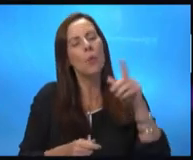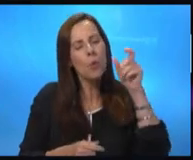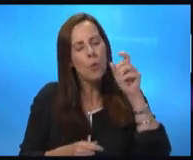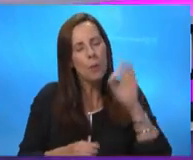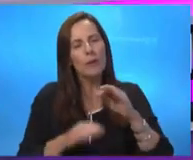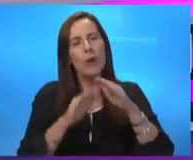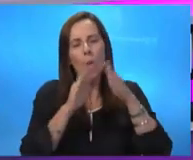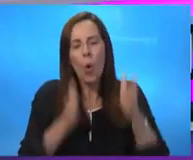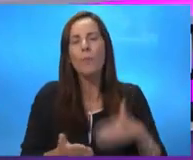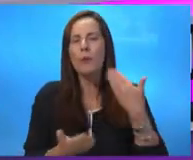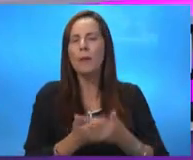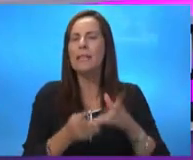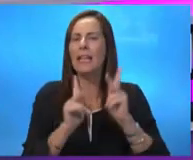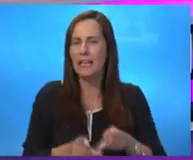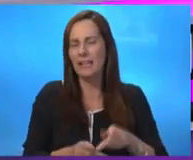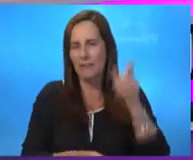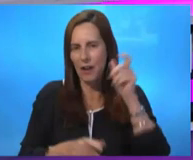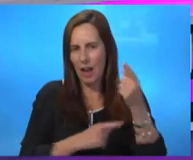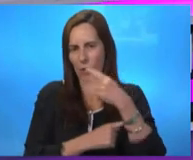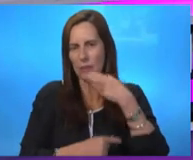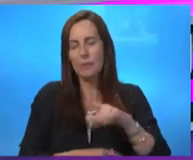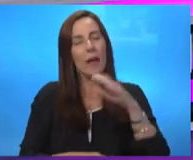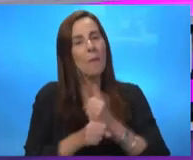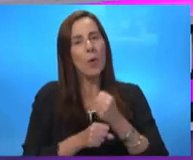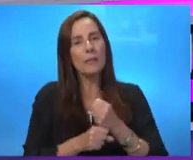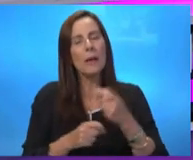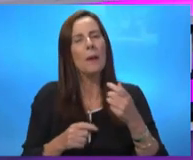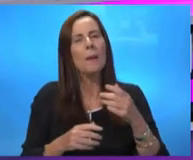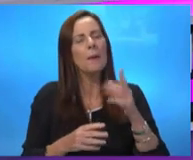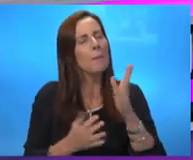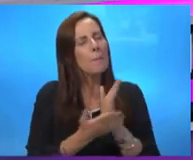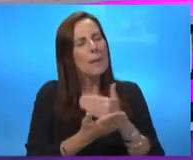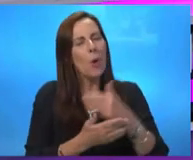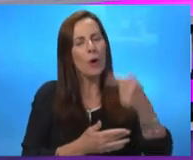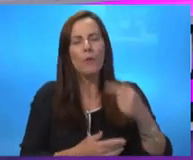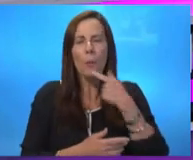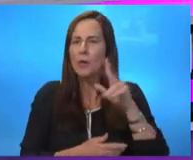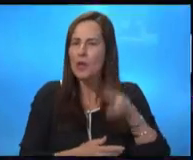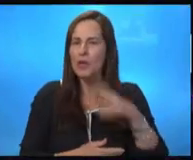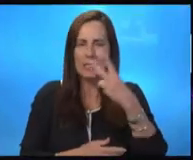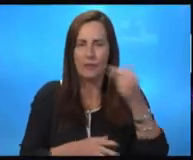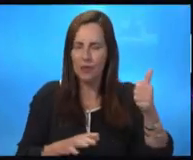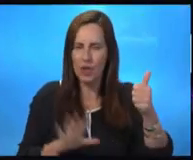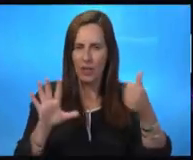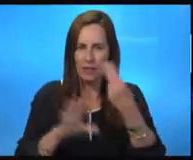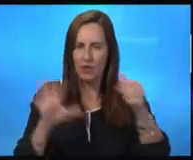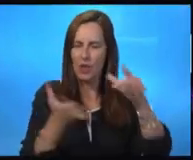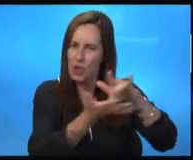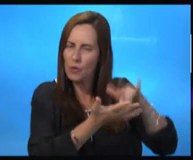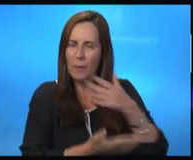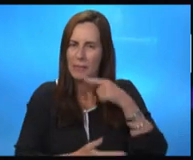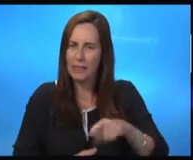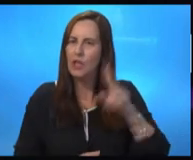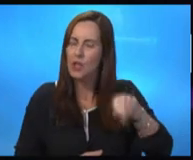מציע אלטרנטיבה ללקוחות הישראלים. הם גם עושים איזשהו פילוח גיאוגרפי ואומרים יש 26 יישובים בישראל שיש